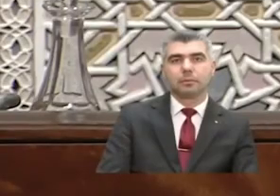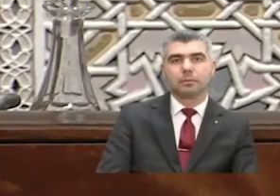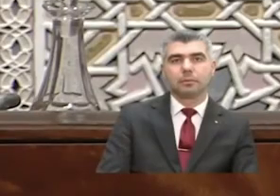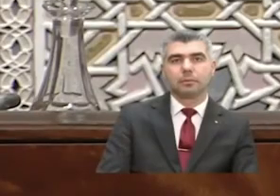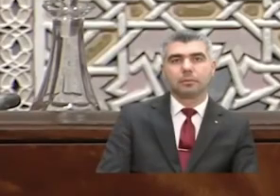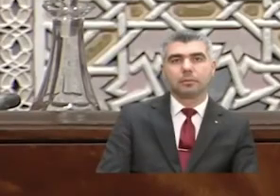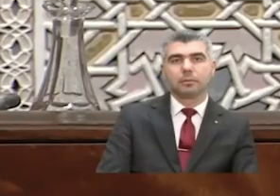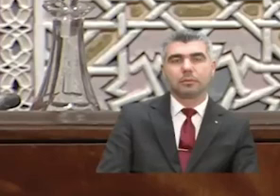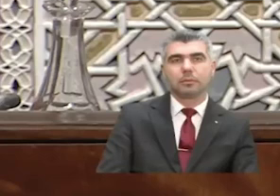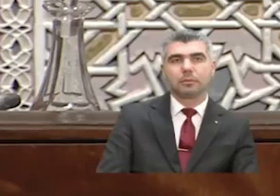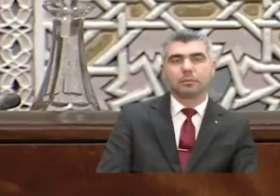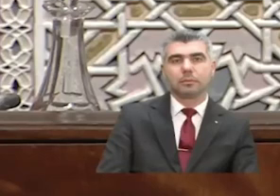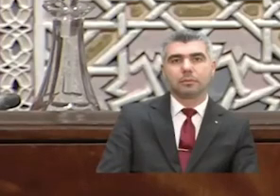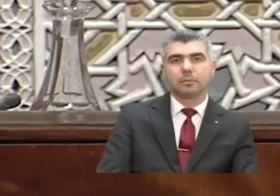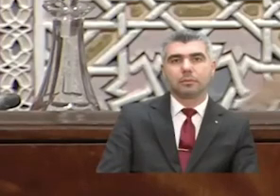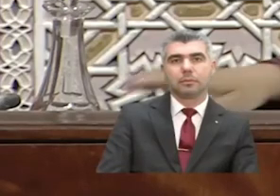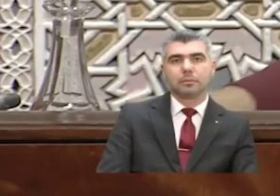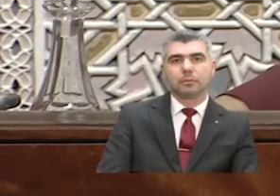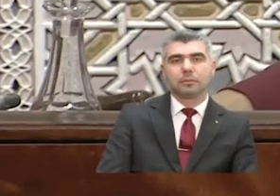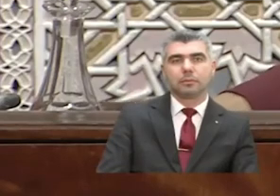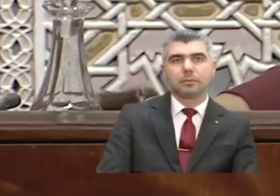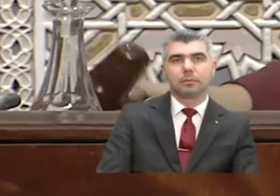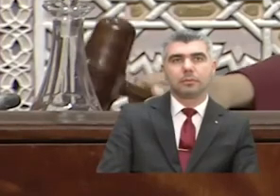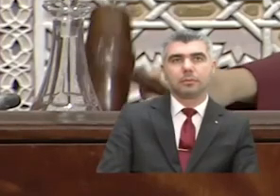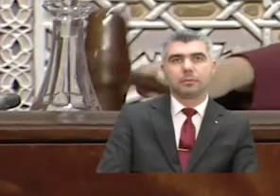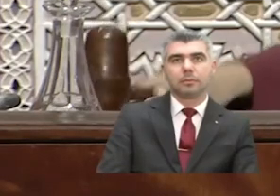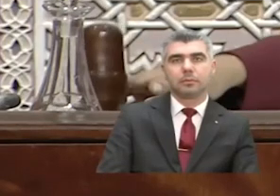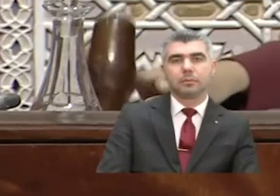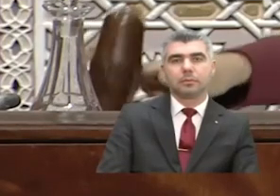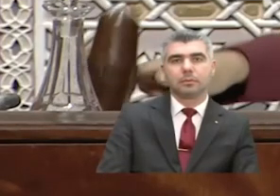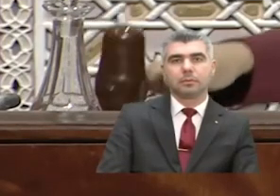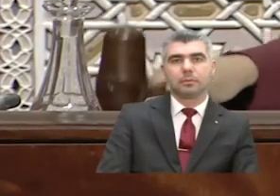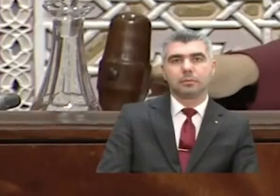هو انت باش تمنع شكون؟ سيد الوزير. شكرا سيد الوزير.